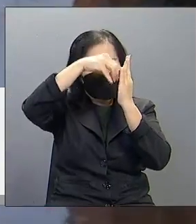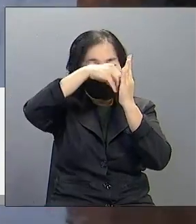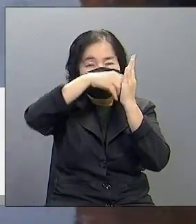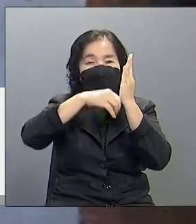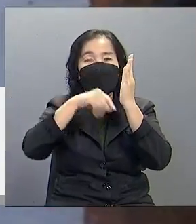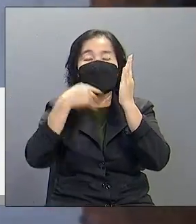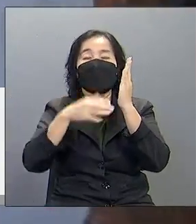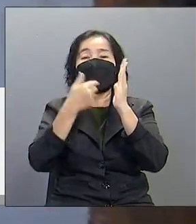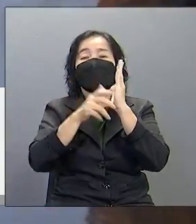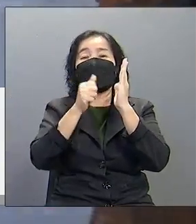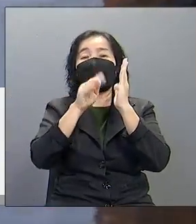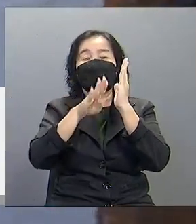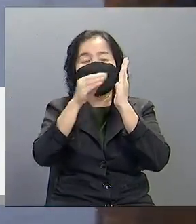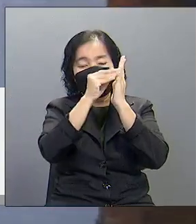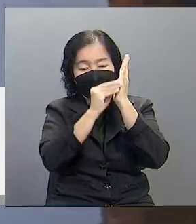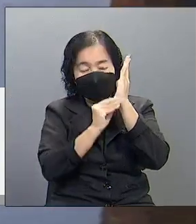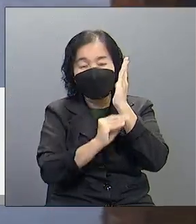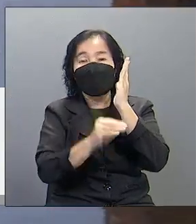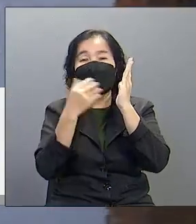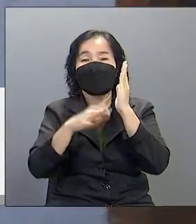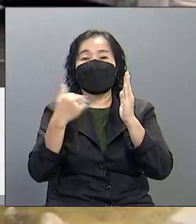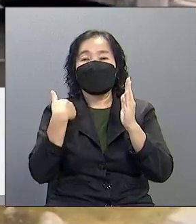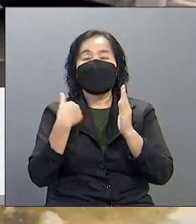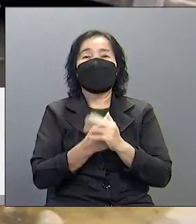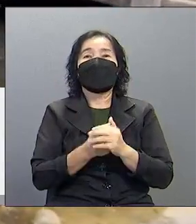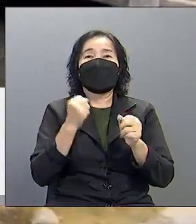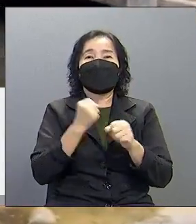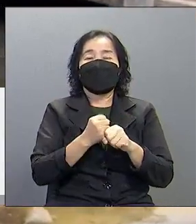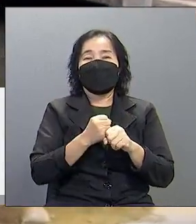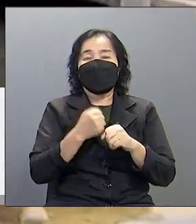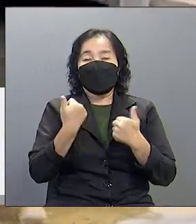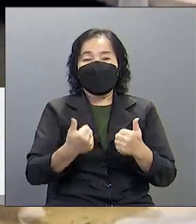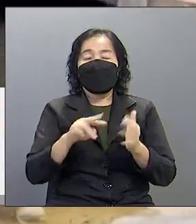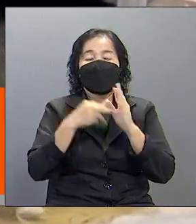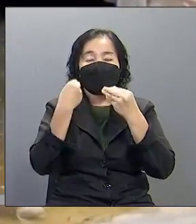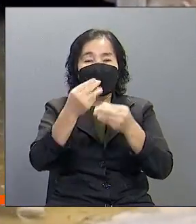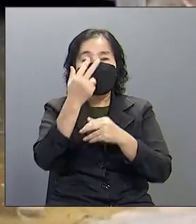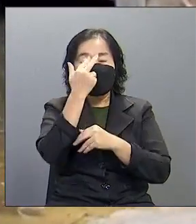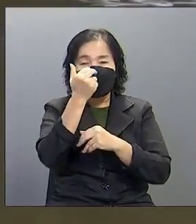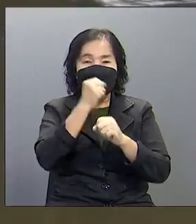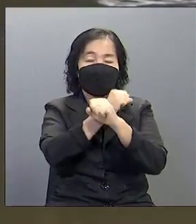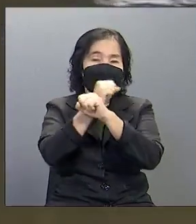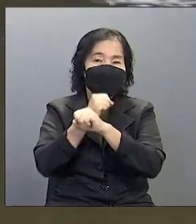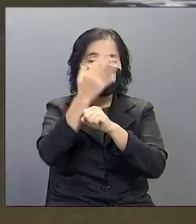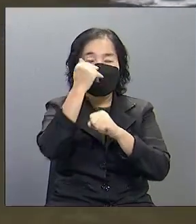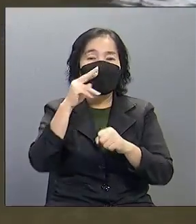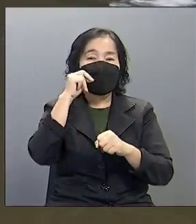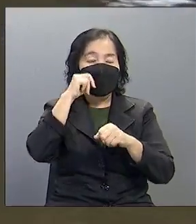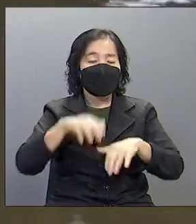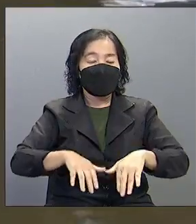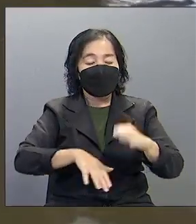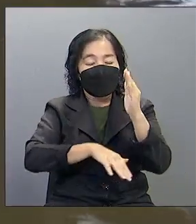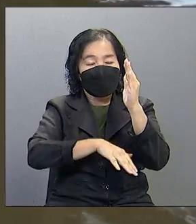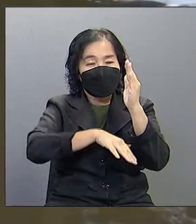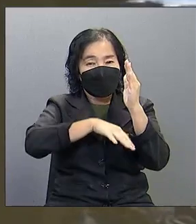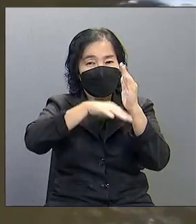ชธานีทั้งรุมน้ำมลรุ่มน้ำdulตซึ Todosไหผ่านพื้นที่ดังนั้นกต้องเฝ้าระวังเนองจากระดักน้ำสูงขนอย่